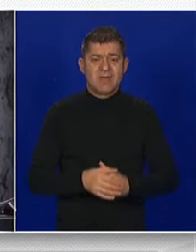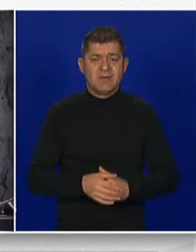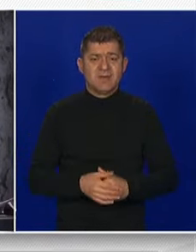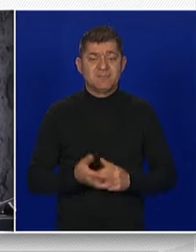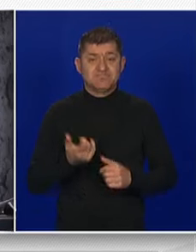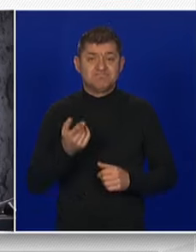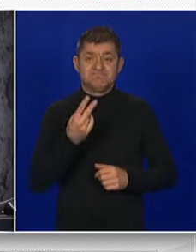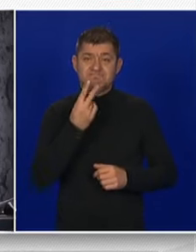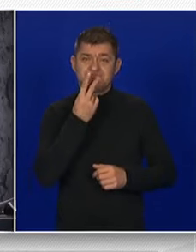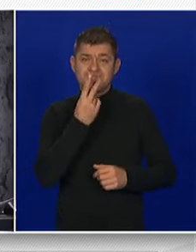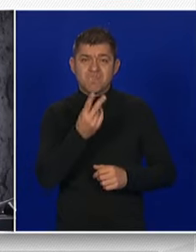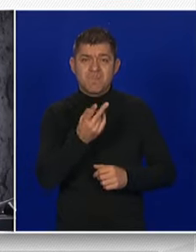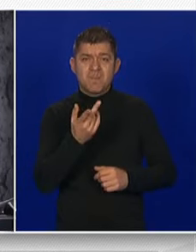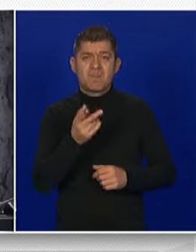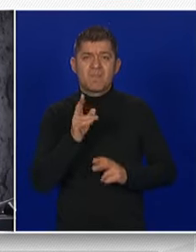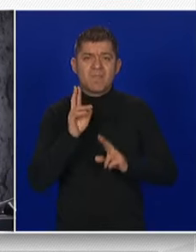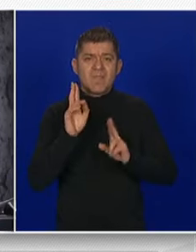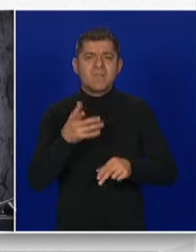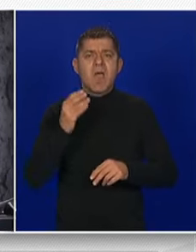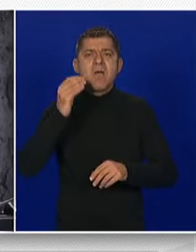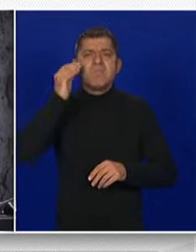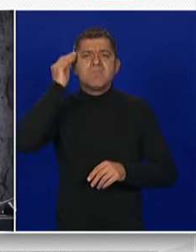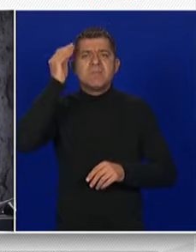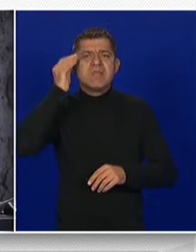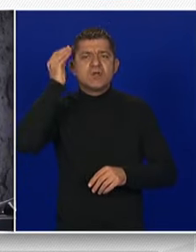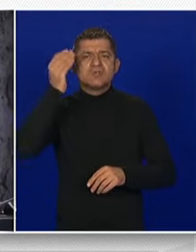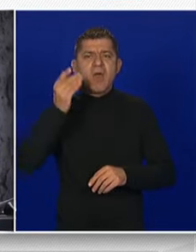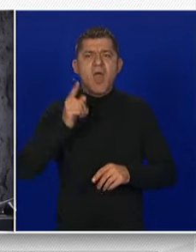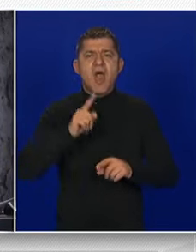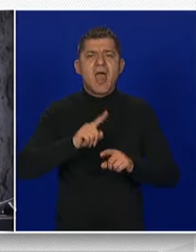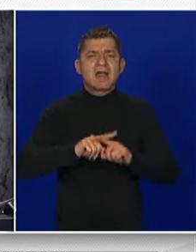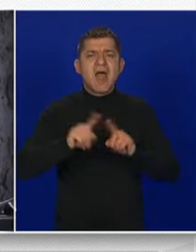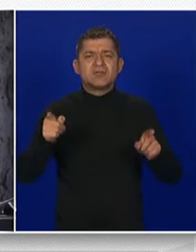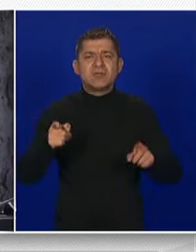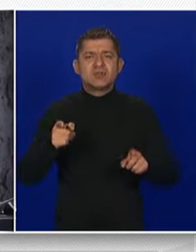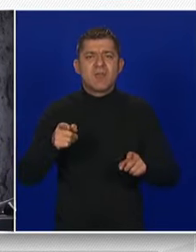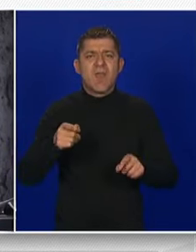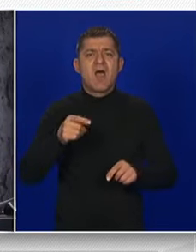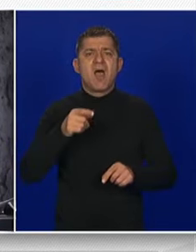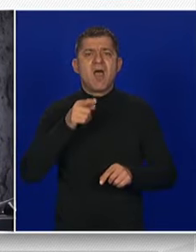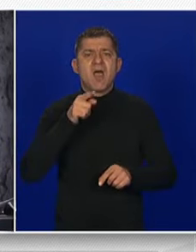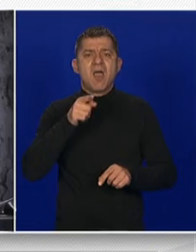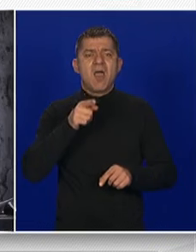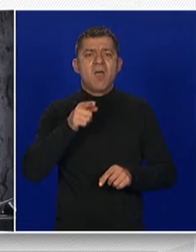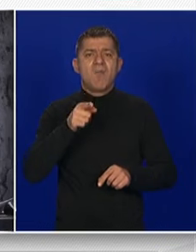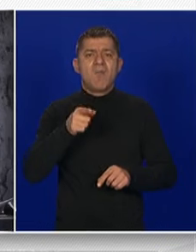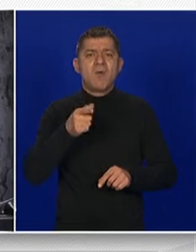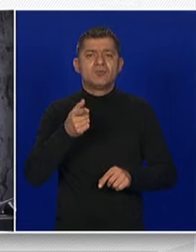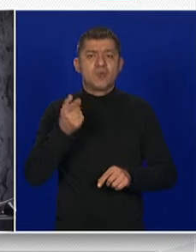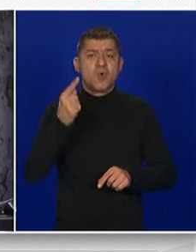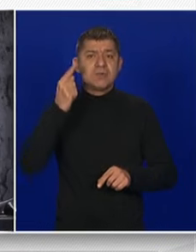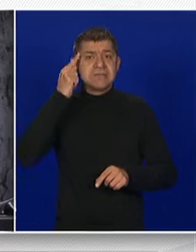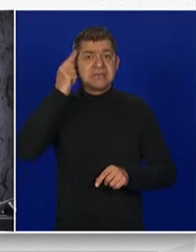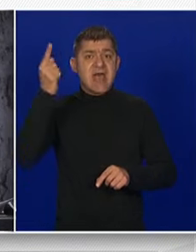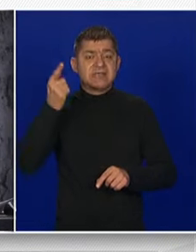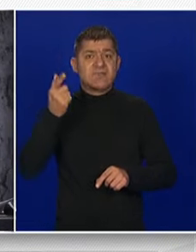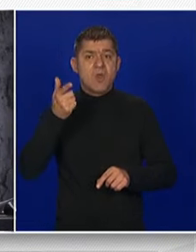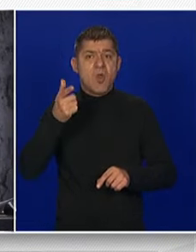Bilo prilično, su bila mišljenja disocirana, da tako kažem, vrlo različita, što je u znanstvenim krugovima